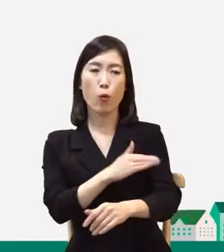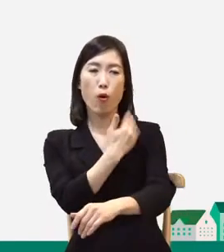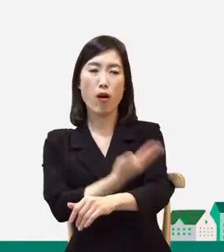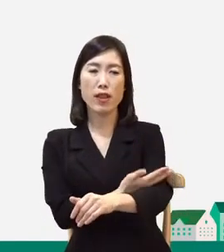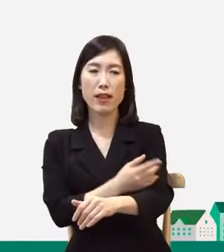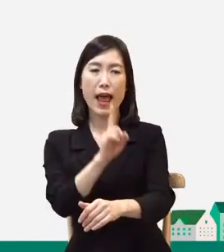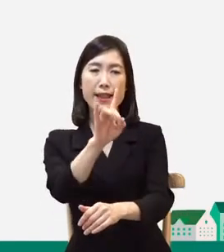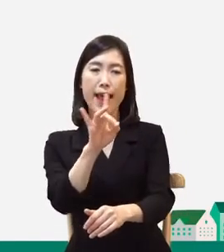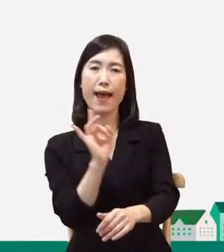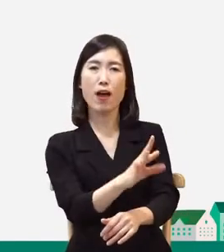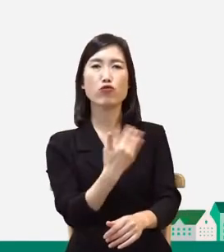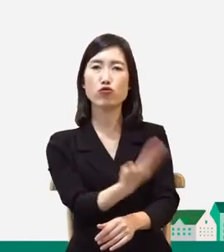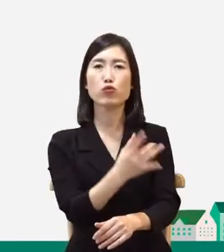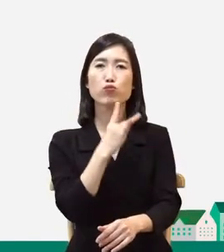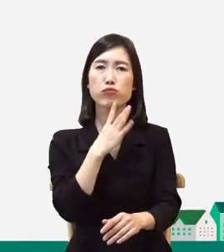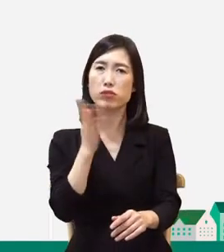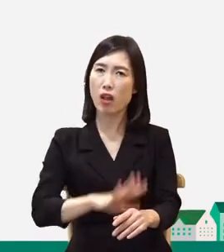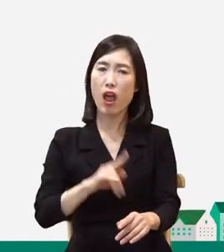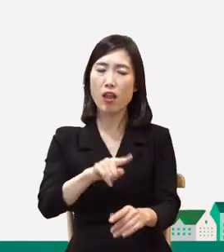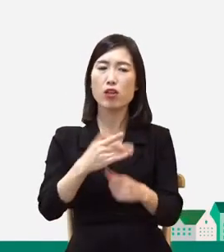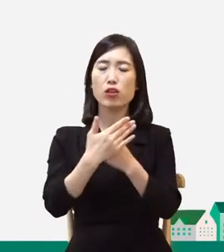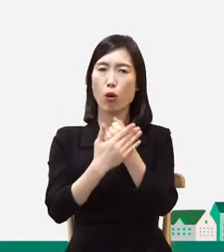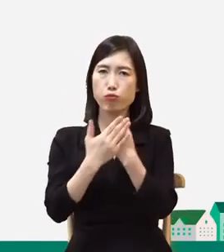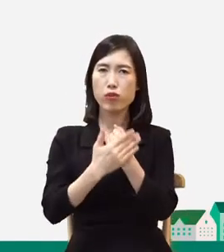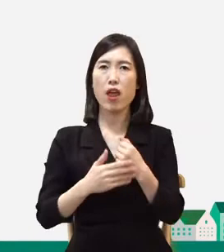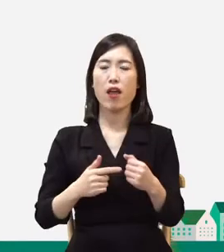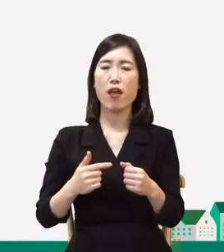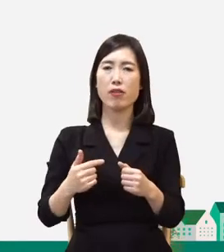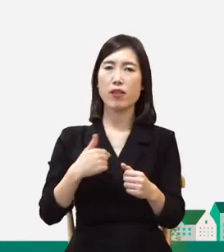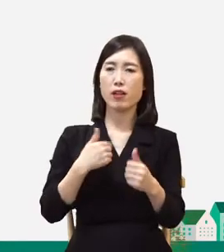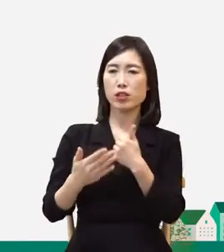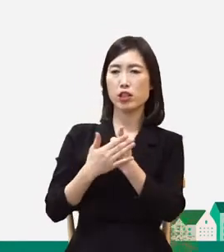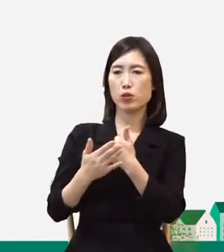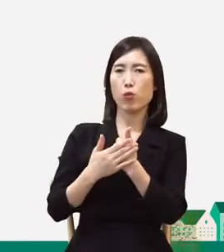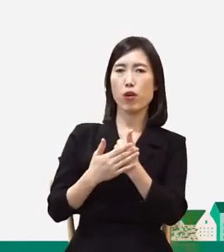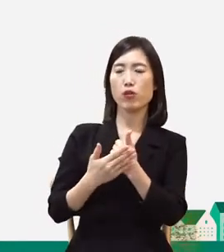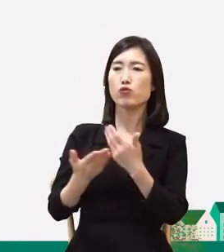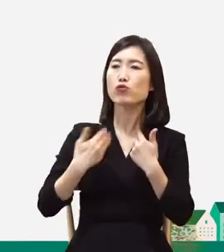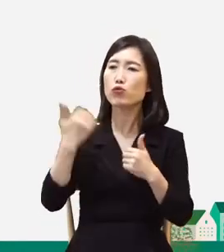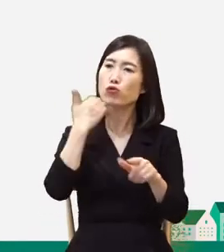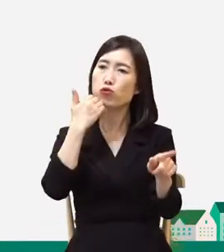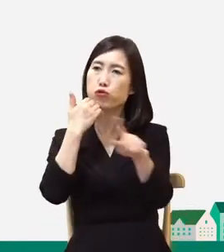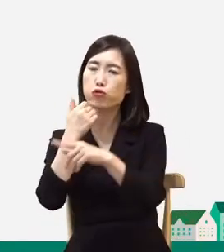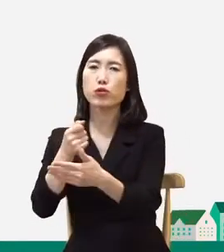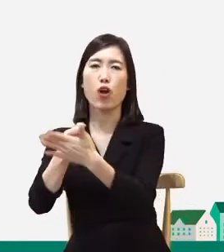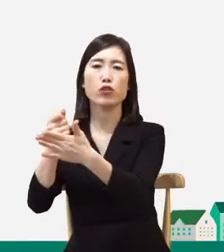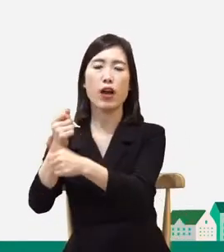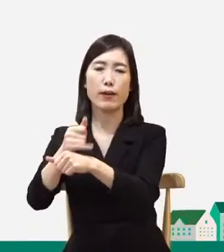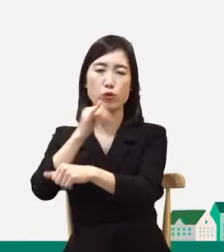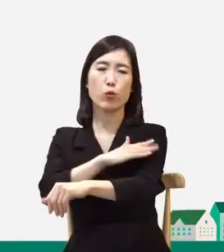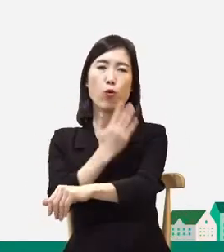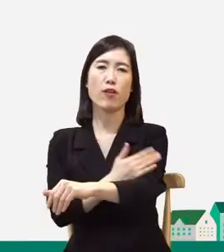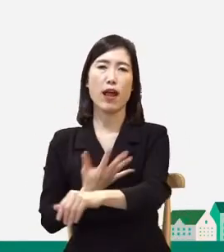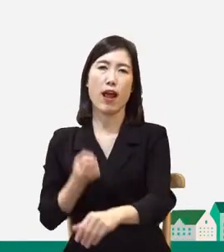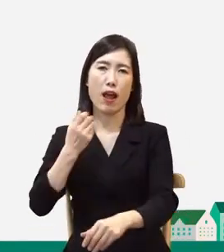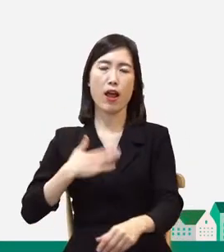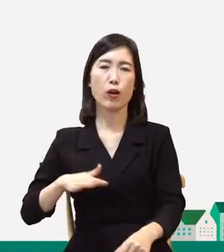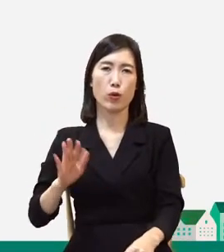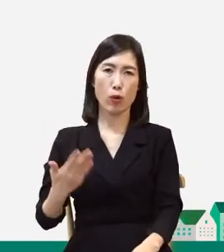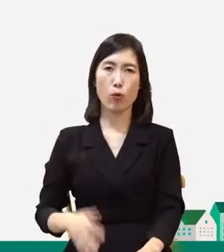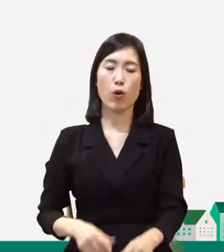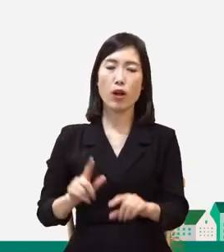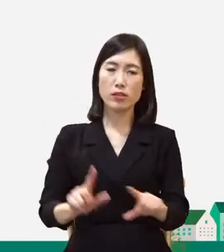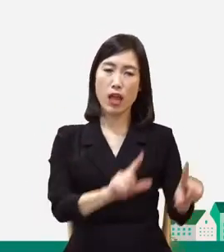되찾은 것인데 이를 토대로 자신을 지원하는 사람을 결정할 수 있는 권한도 일부 갖게 되었고 생활의 많은